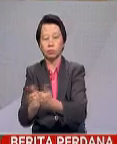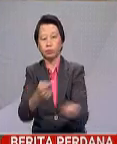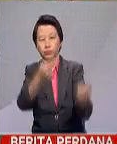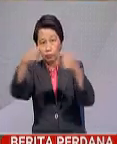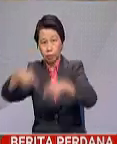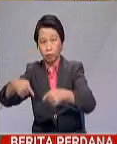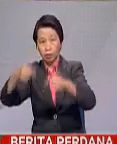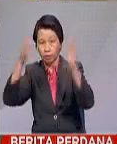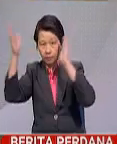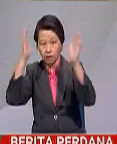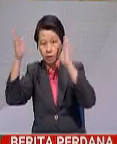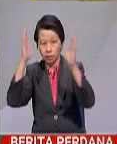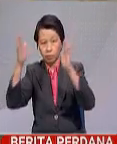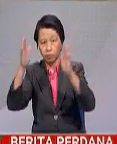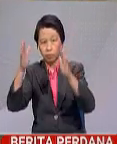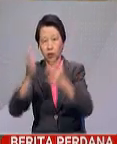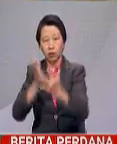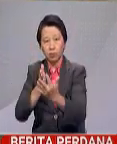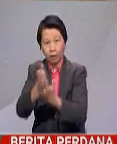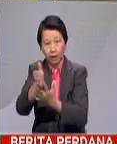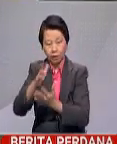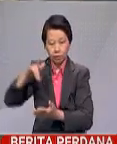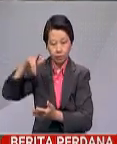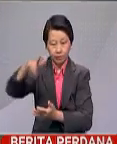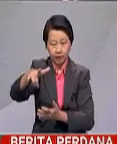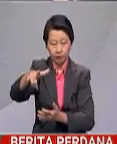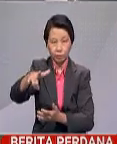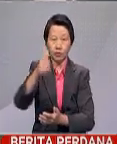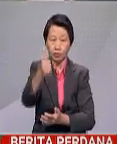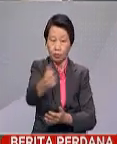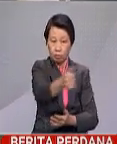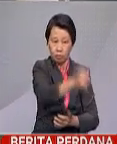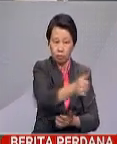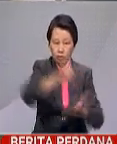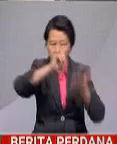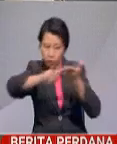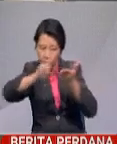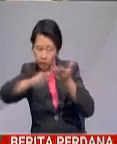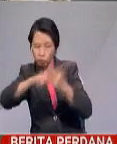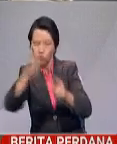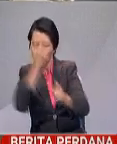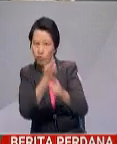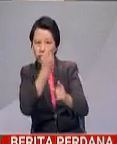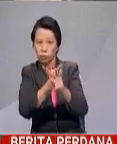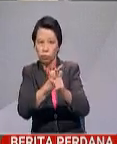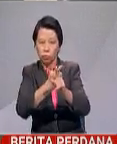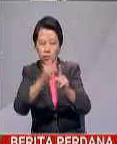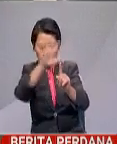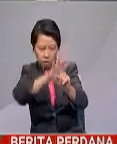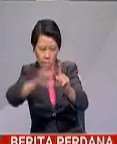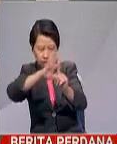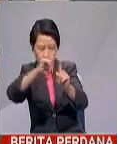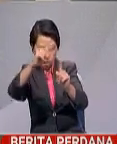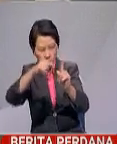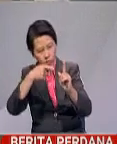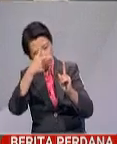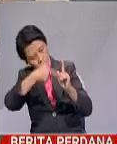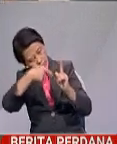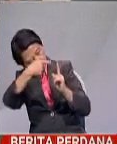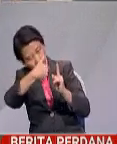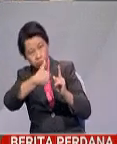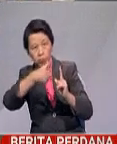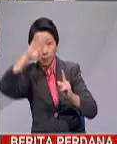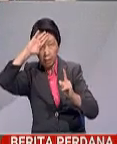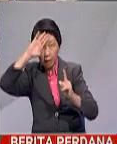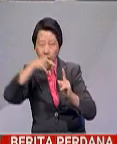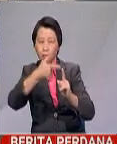datang kemari melalui penerbangan masing-masing ini diperiksa dengan betul dan ada